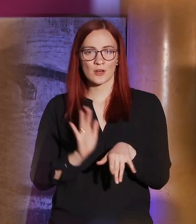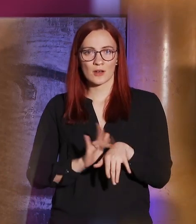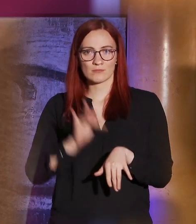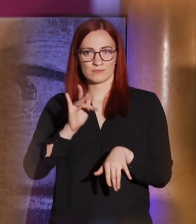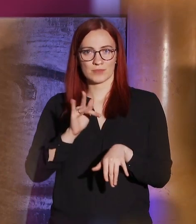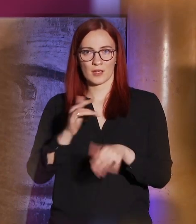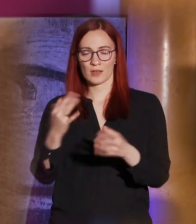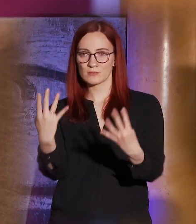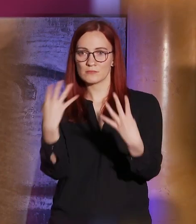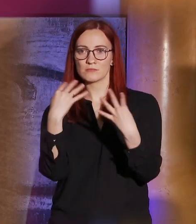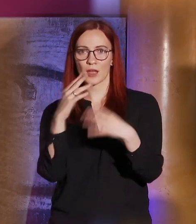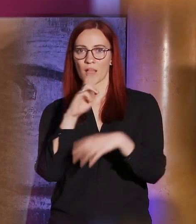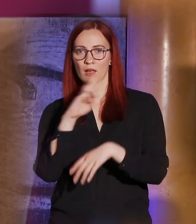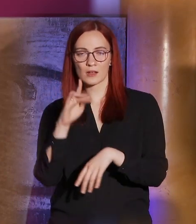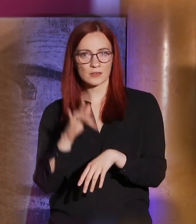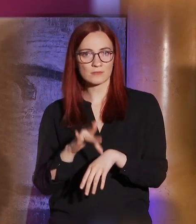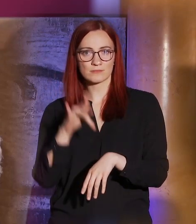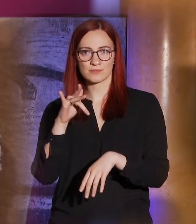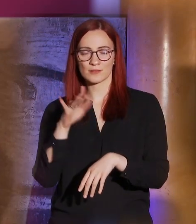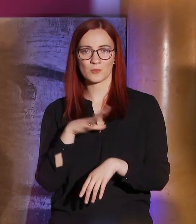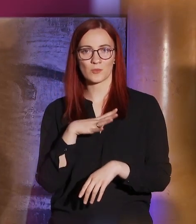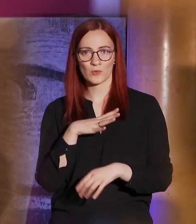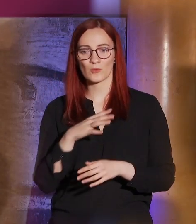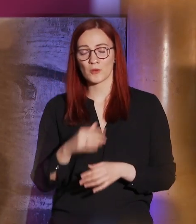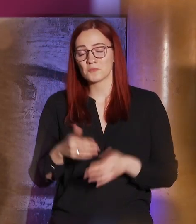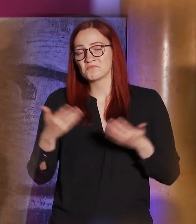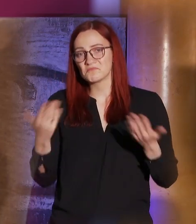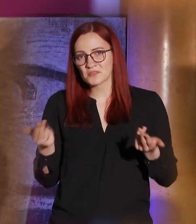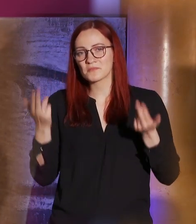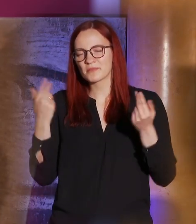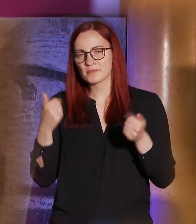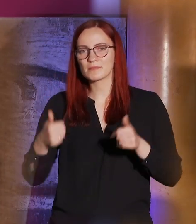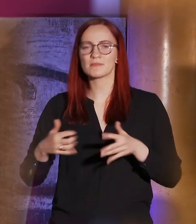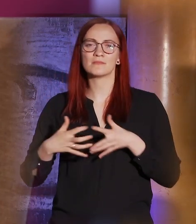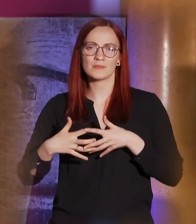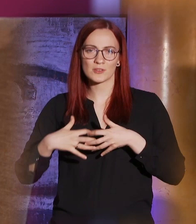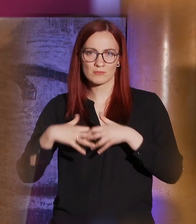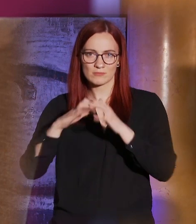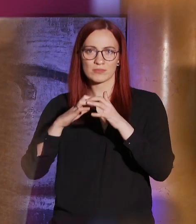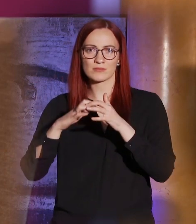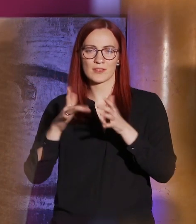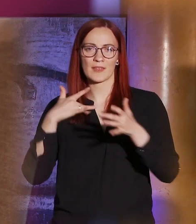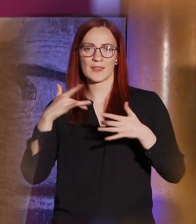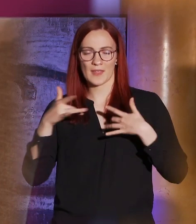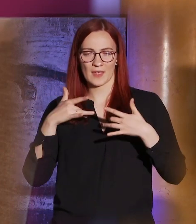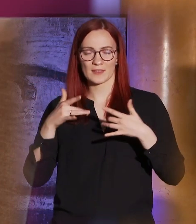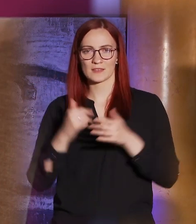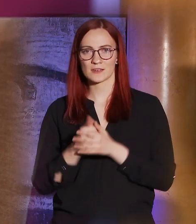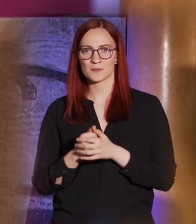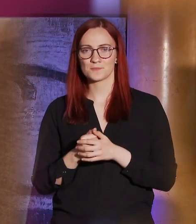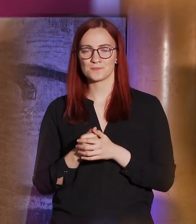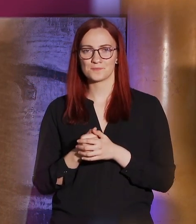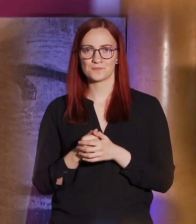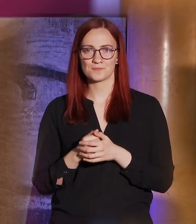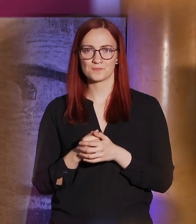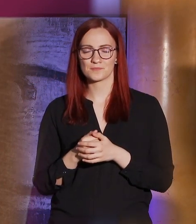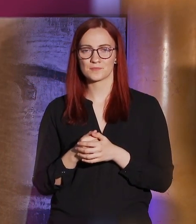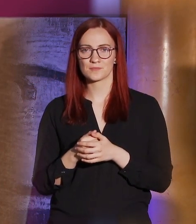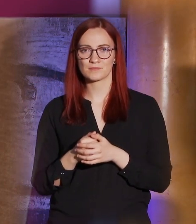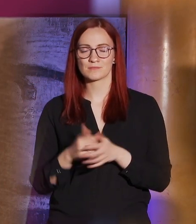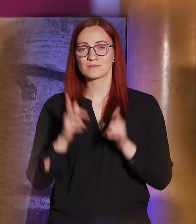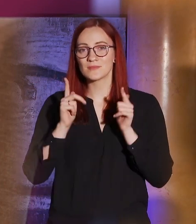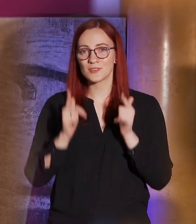žiūrovas. Na va, ir tada ir įsteigėm, nusprendėm, kad tikrai to reikia, tą paliūdėjimą gavom. Ir iš